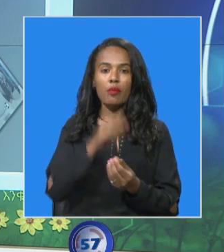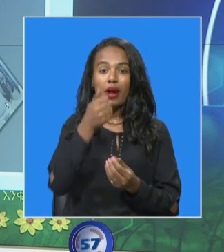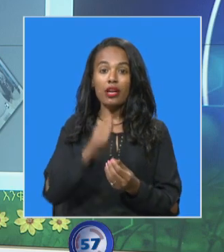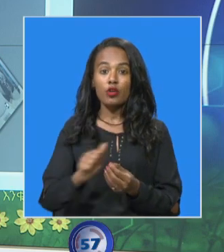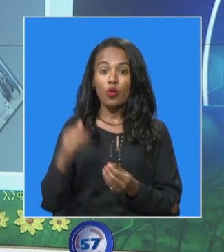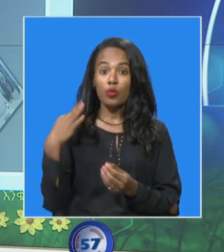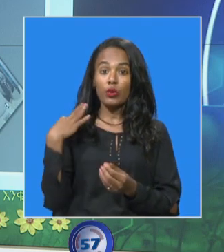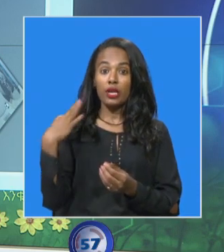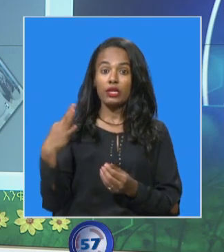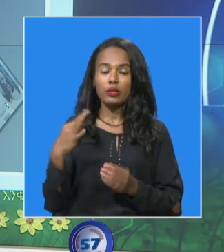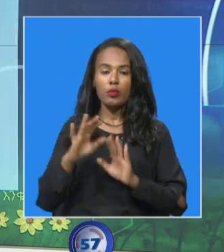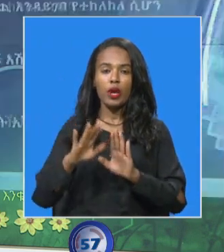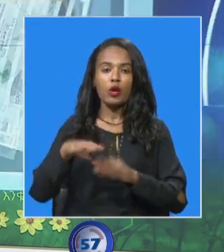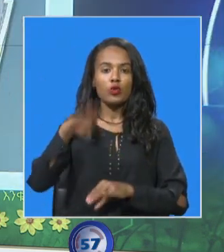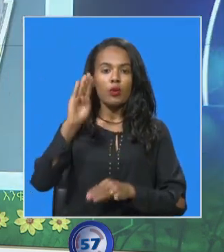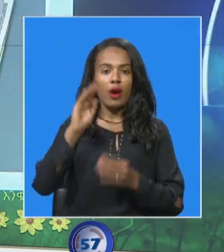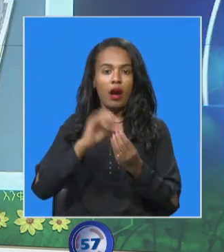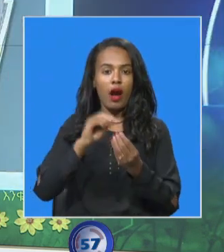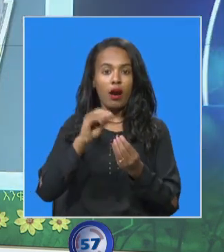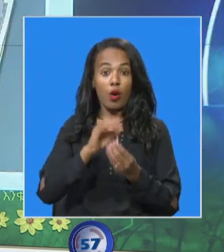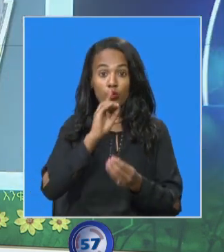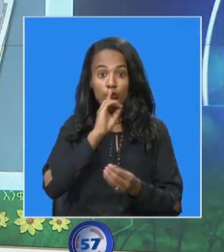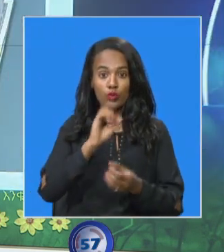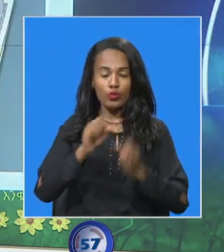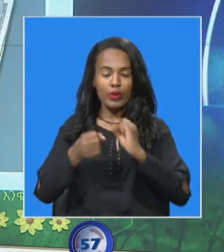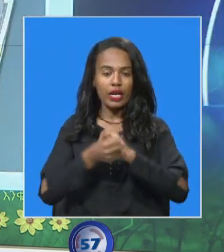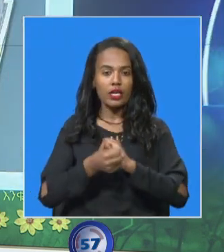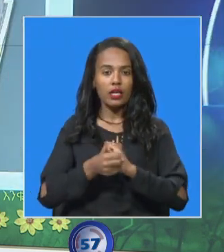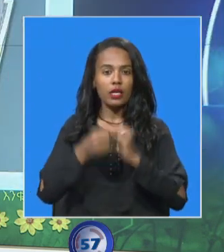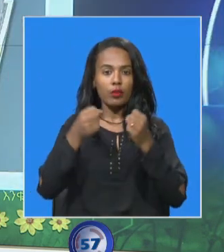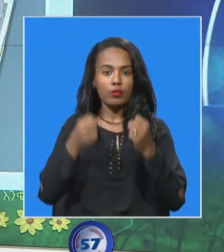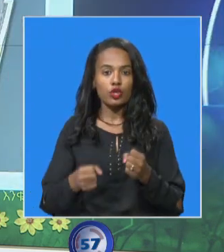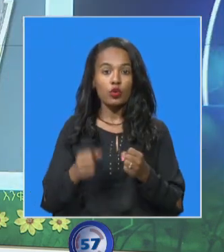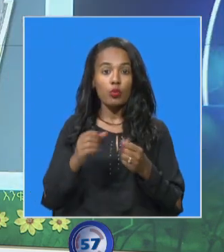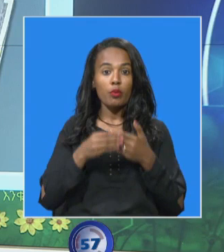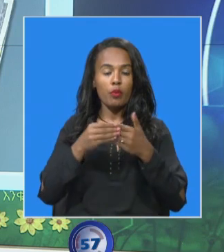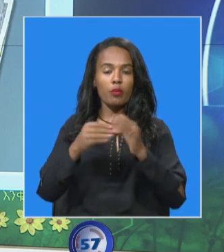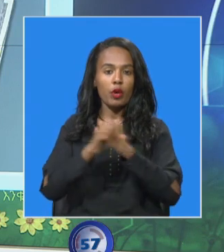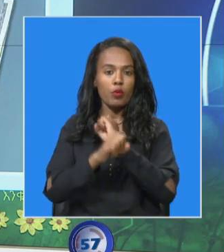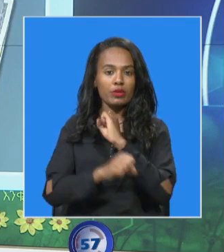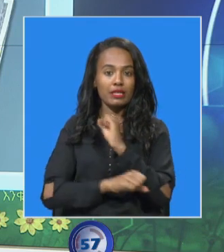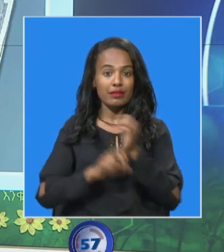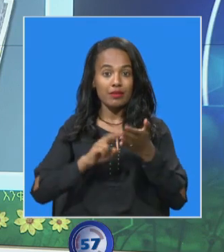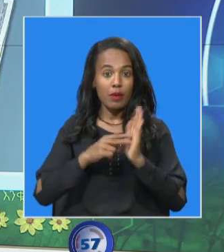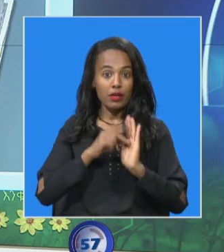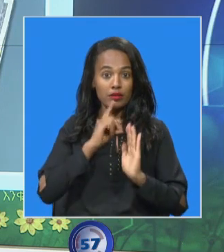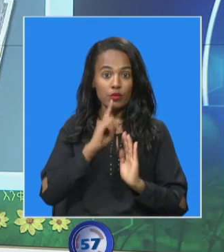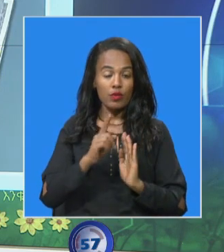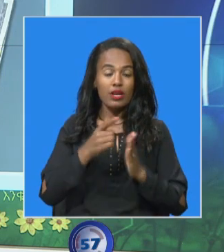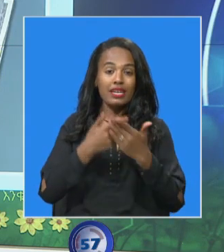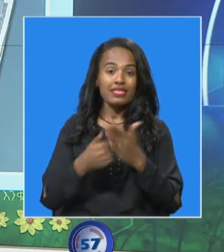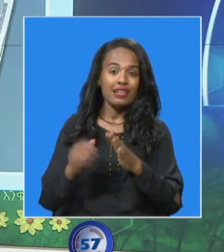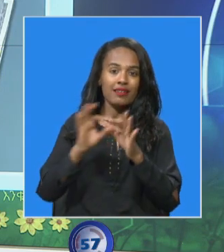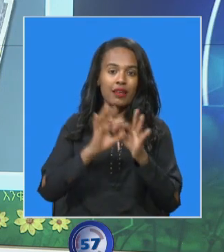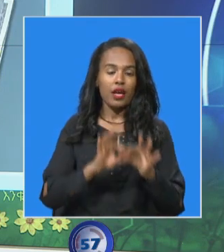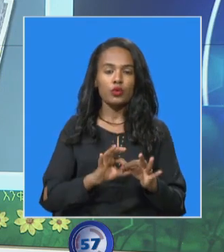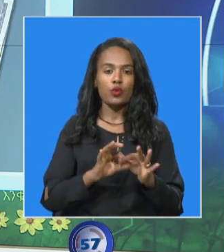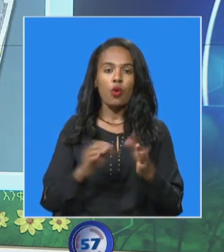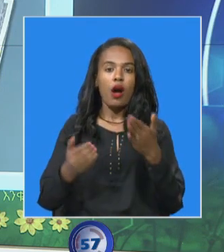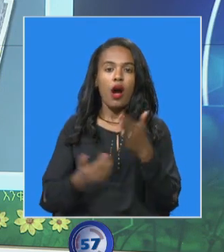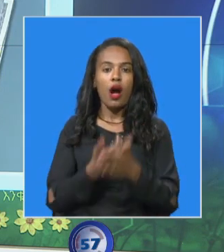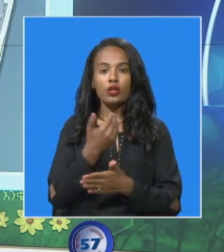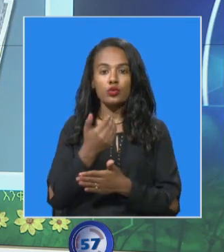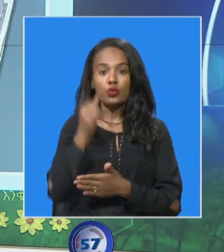ማንኛውም ግለሰብ በራሱ የባንክ አካውንት ነው መቀየር የሚችለው በመመሪያው መሰረት ማለት ነው። ከዚህ ጋር ተያይዞ እንግዲህ